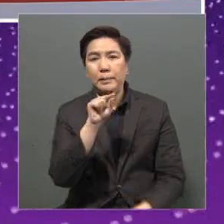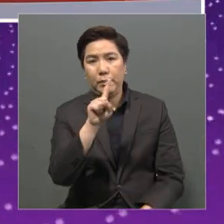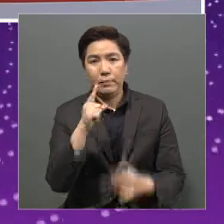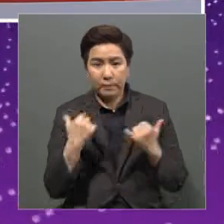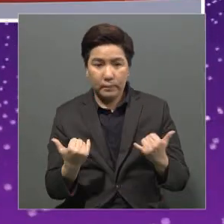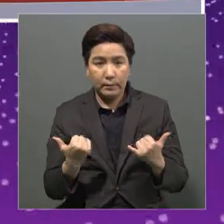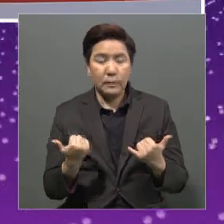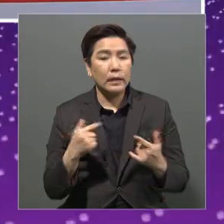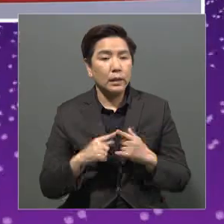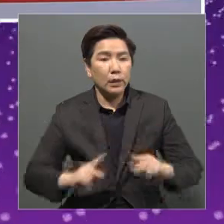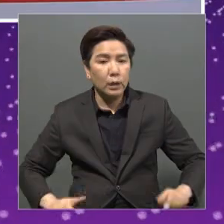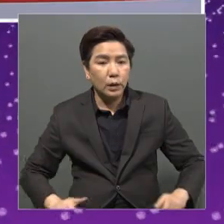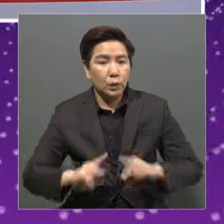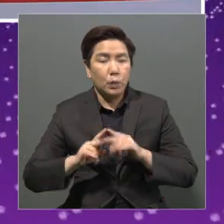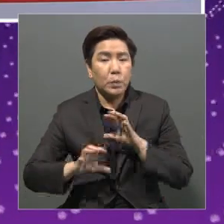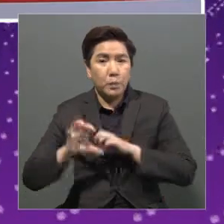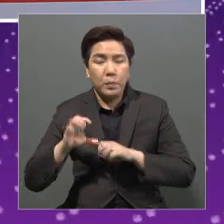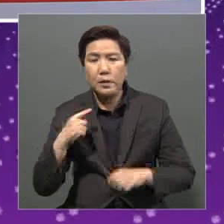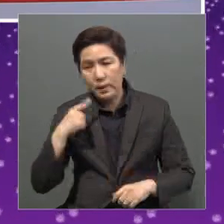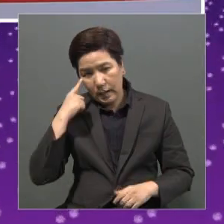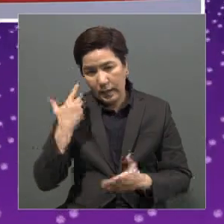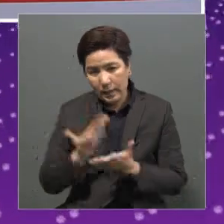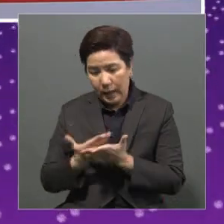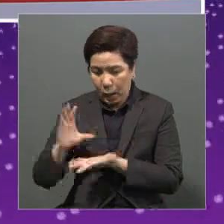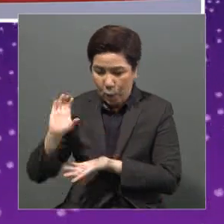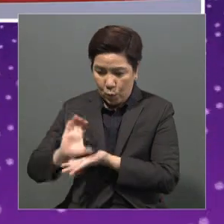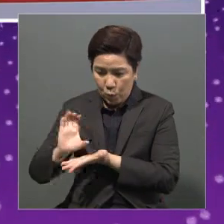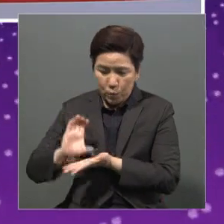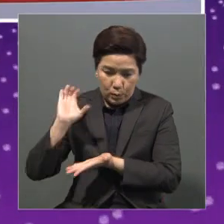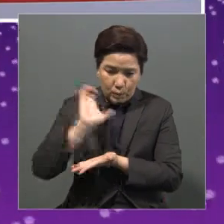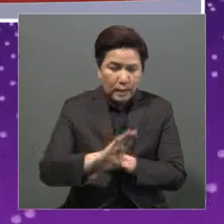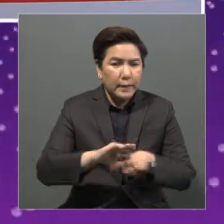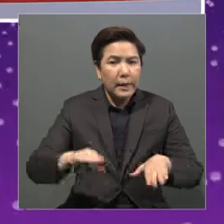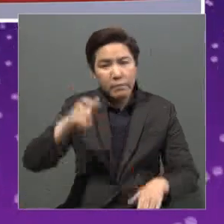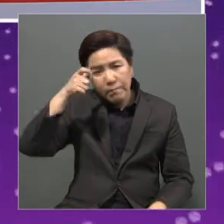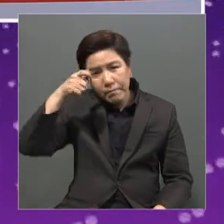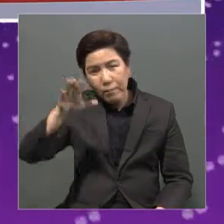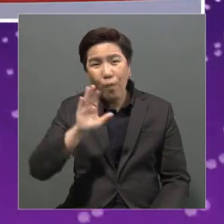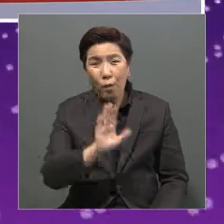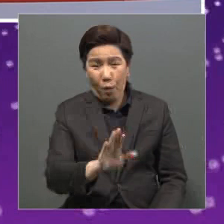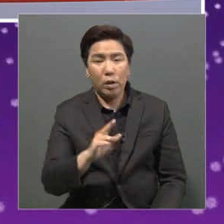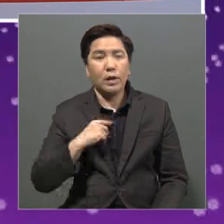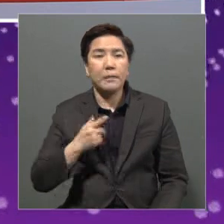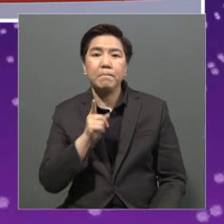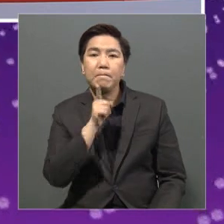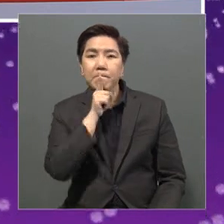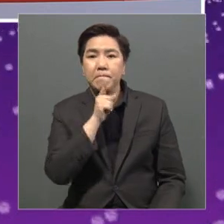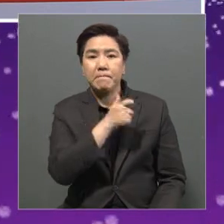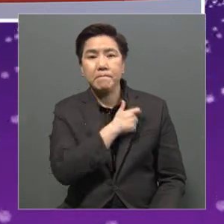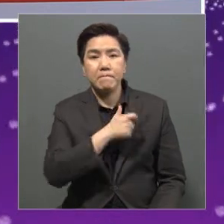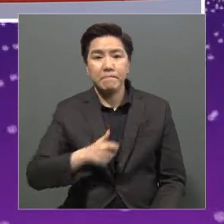รัฐมนตรีช่วยว่าการกระทรวมหาดไทยเองก็มีการมอบเงินกองทุนพัฒนาเด็กชนบทในพระราชูปถัมภ์สมเด็จพระเทพรัตน